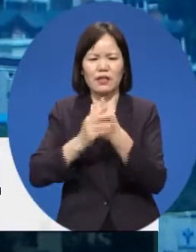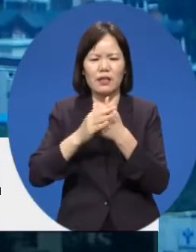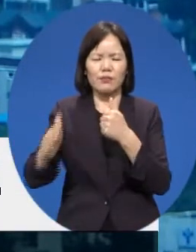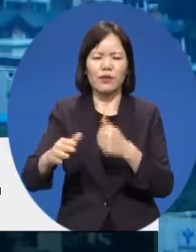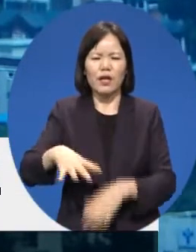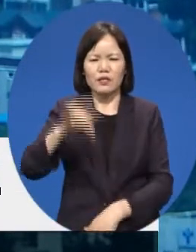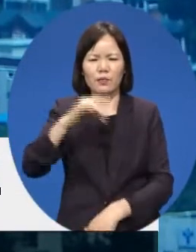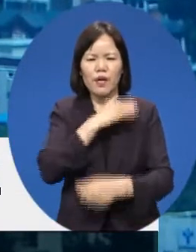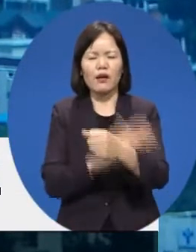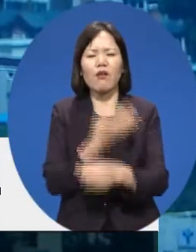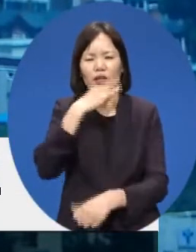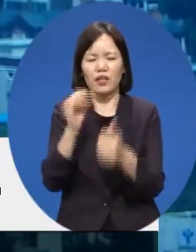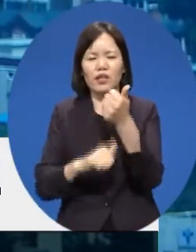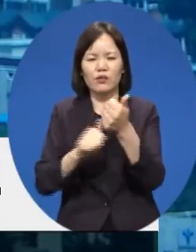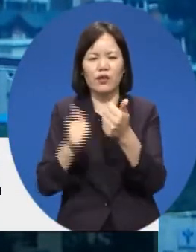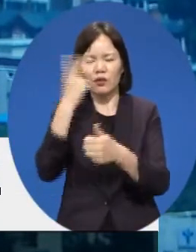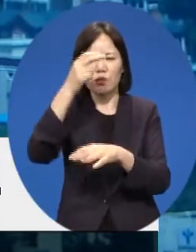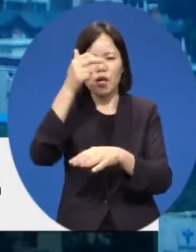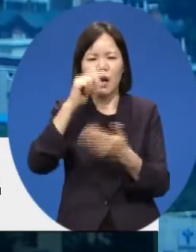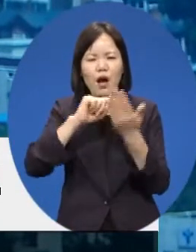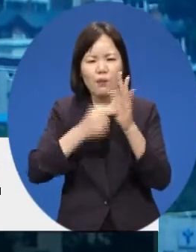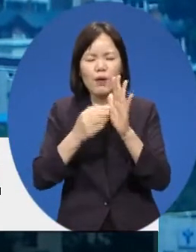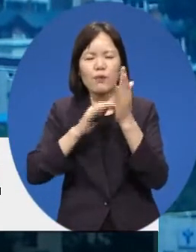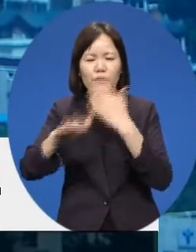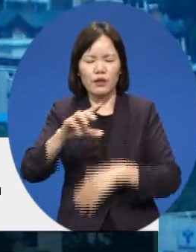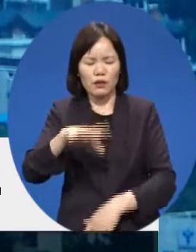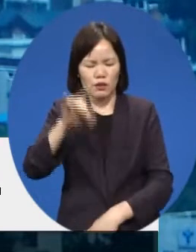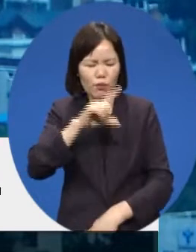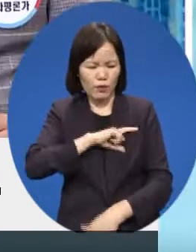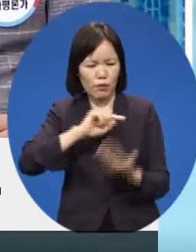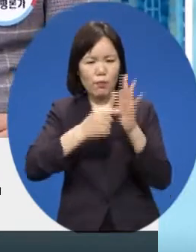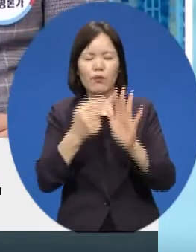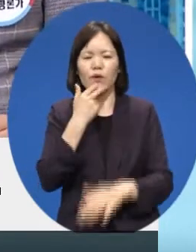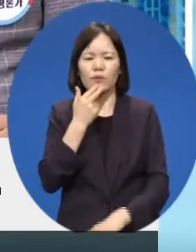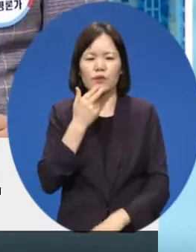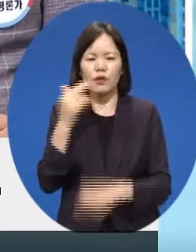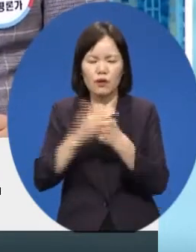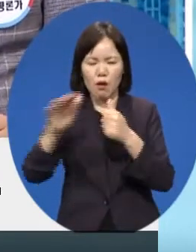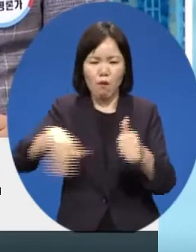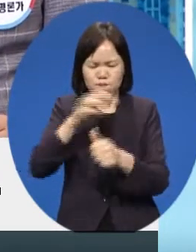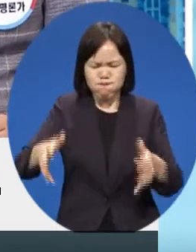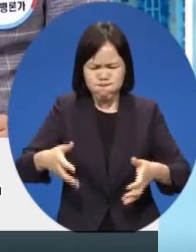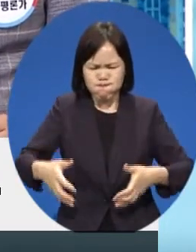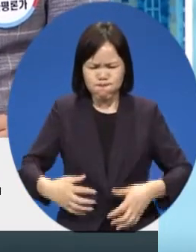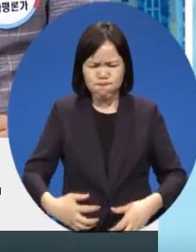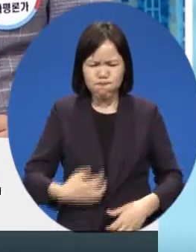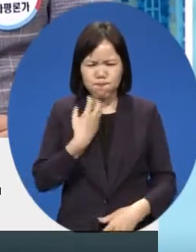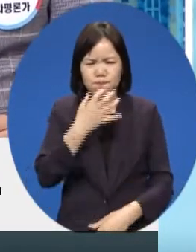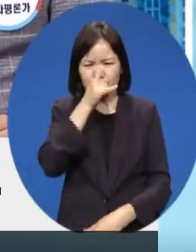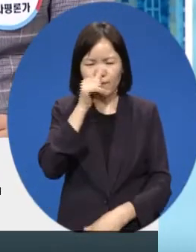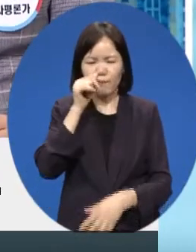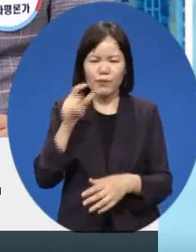권익이 조사 결과가 발표되고 도 민주당에서 명단을 공개하지 않았습니다 그 때문에 인심이 부부 끌어 썼죠 한글 대표가 조기에